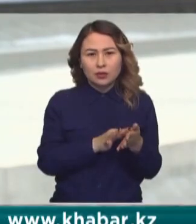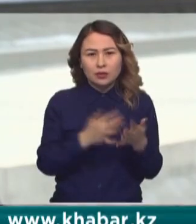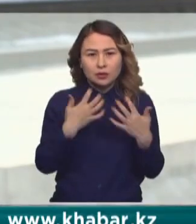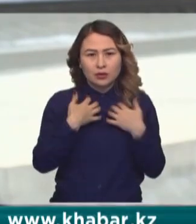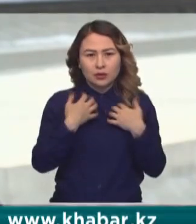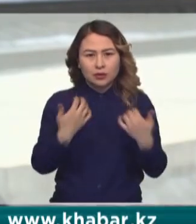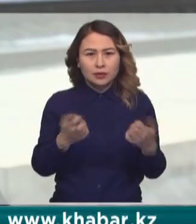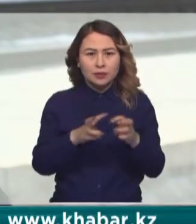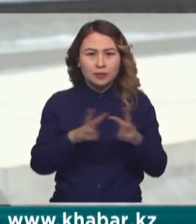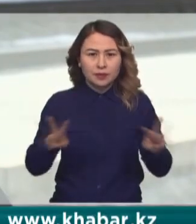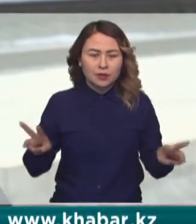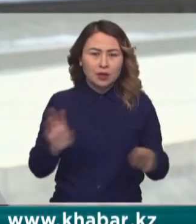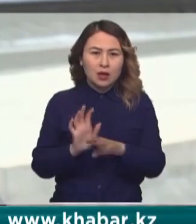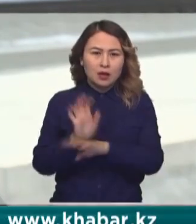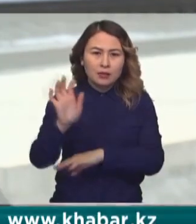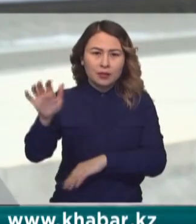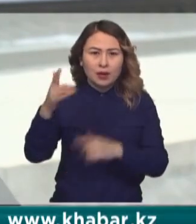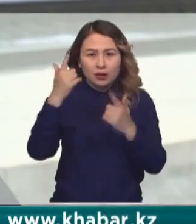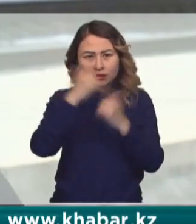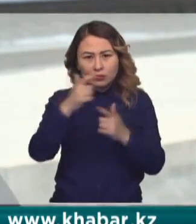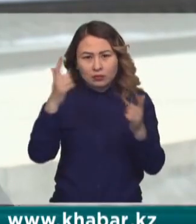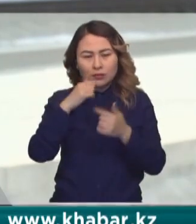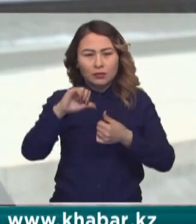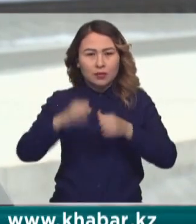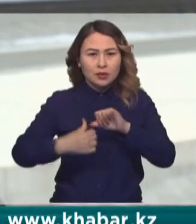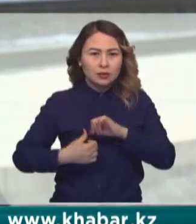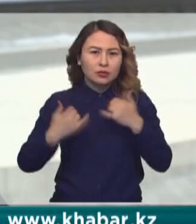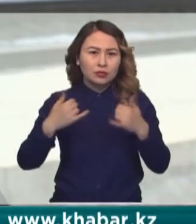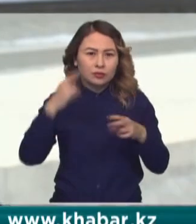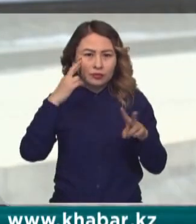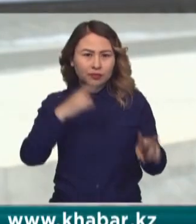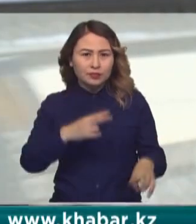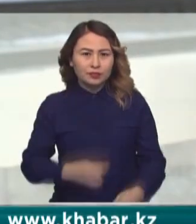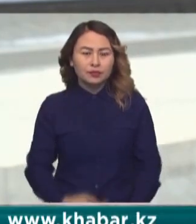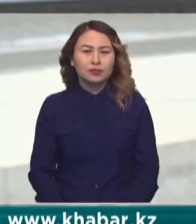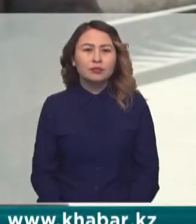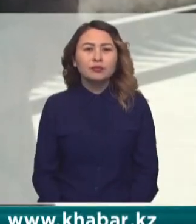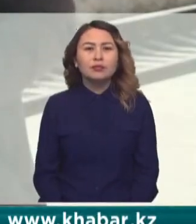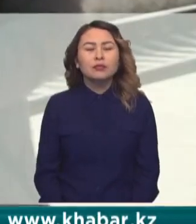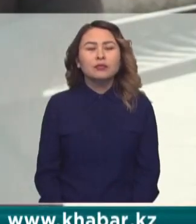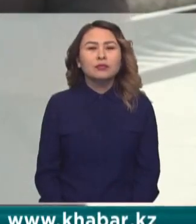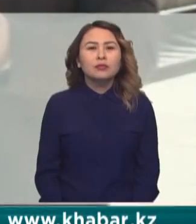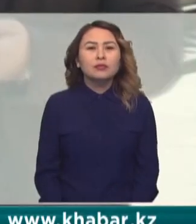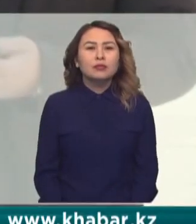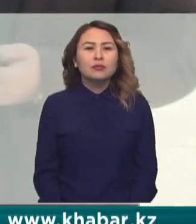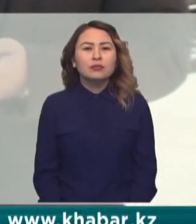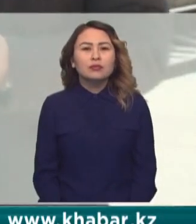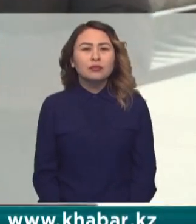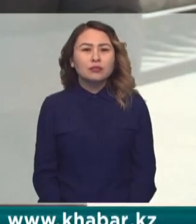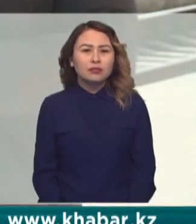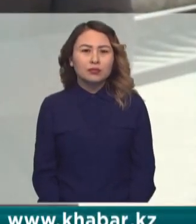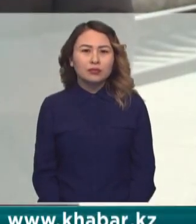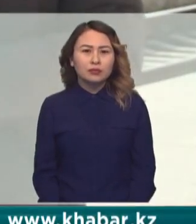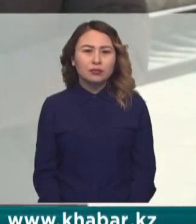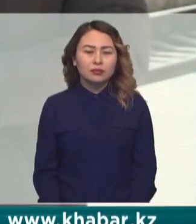сақтау министрлігіне беріліп отыр. Жалпы бақыланып, қазір жағдай бір қалыпты. Рахмет сұхбатыңызға.